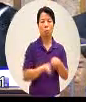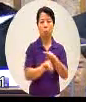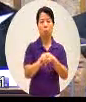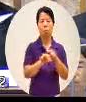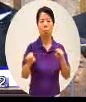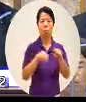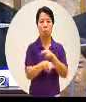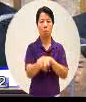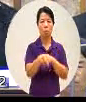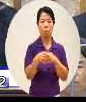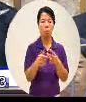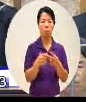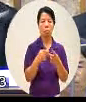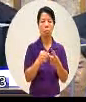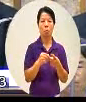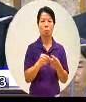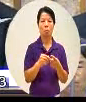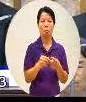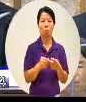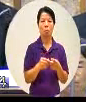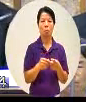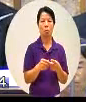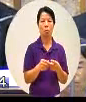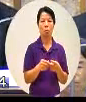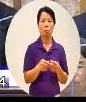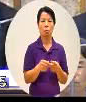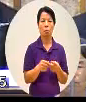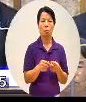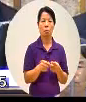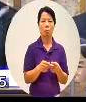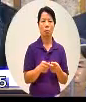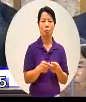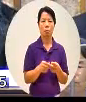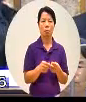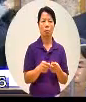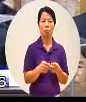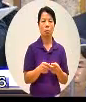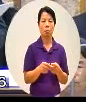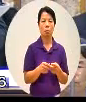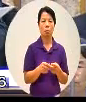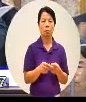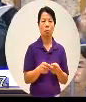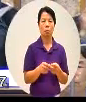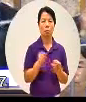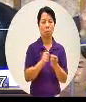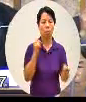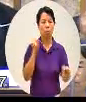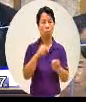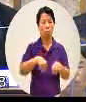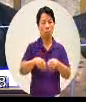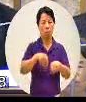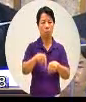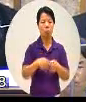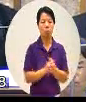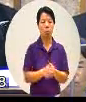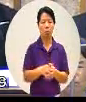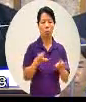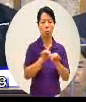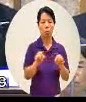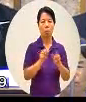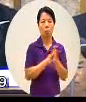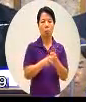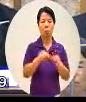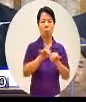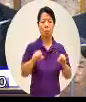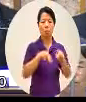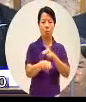因为那你刚刚说铁路地下化去年就送了，今年就送了， 所以这是一个长期的计划啊。铁路地下化一定要